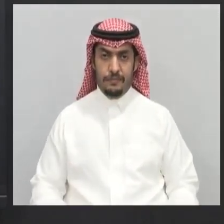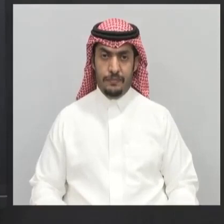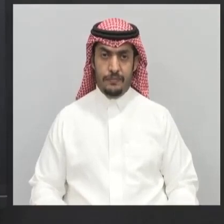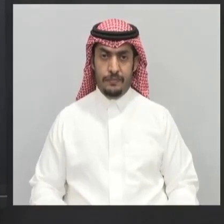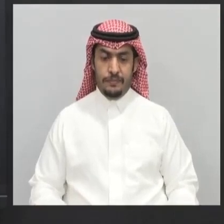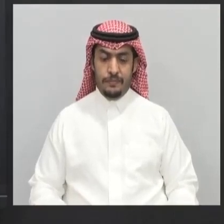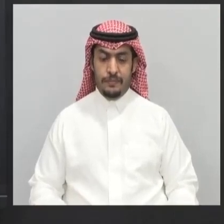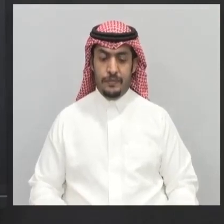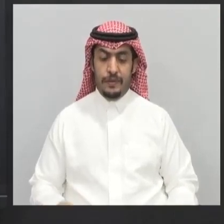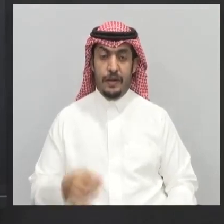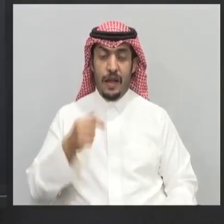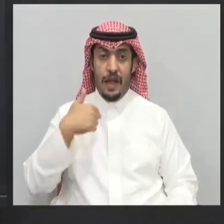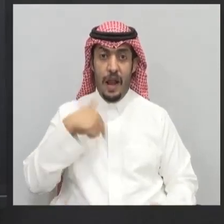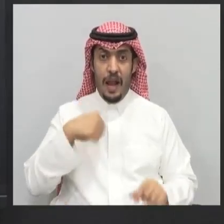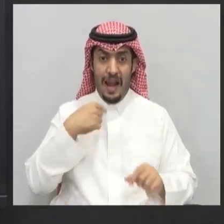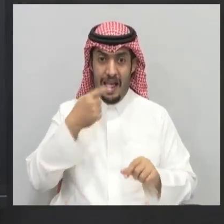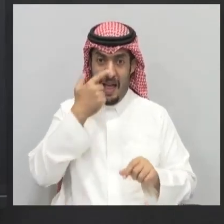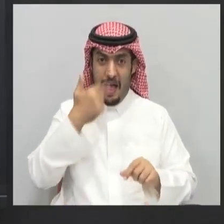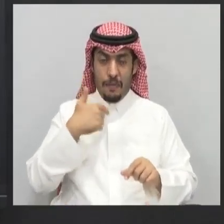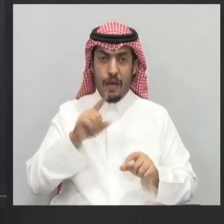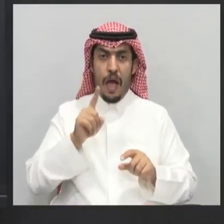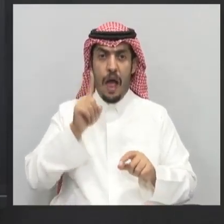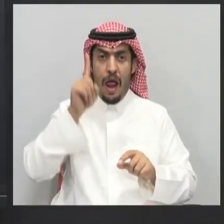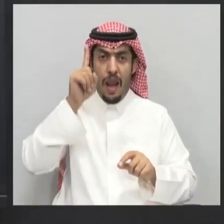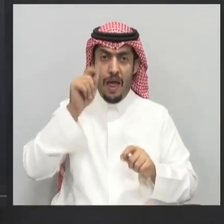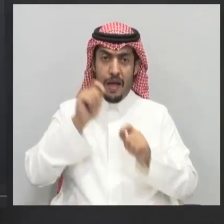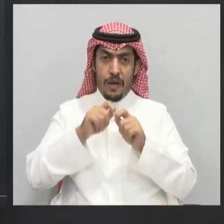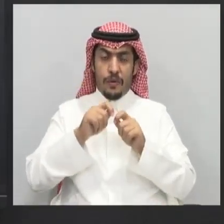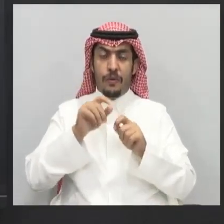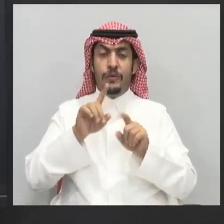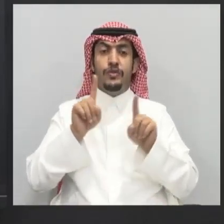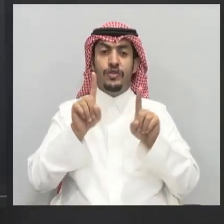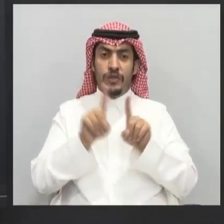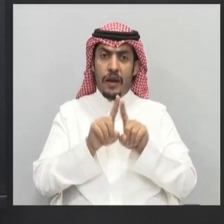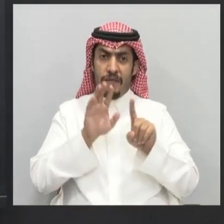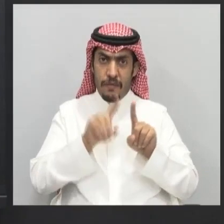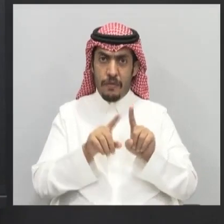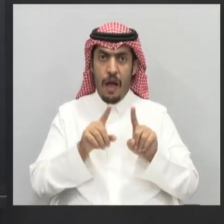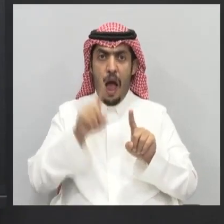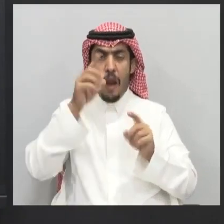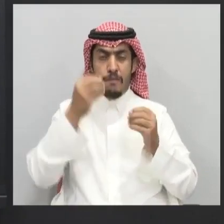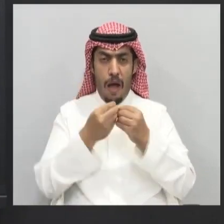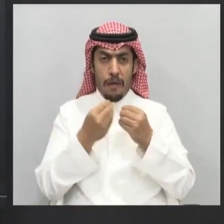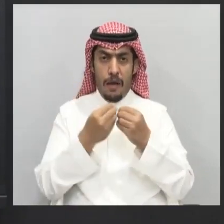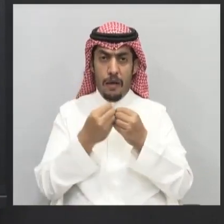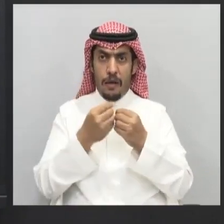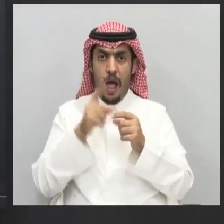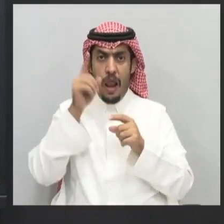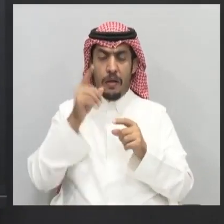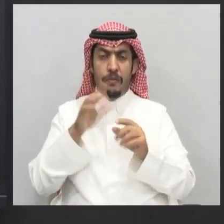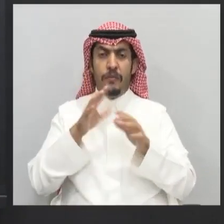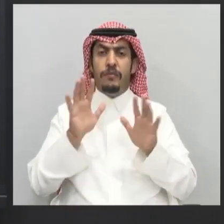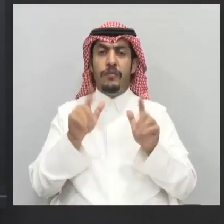فهو التعريف هو ان يجعل العبد لله سبحانه وتعالى شريكا مع الله سبحانه شريكا